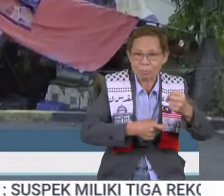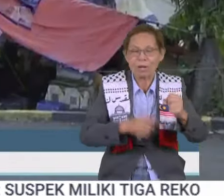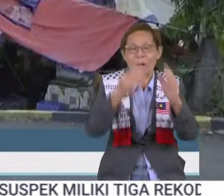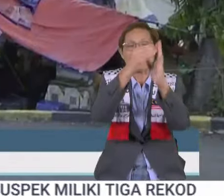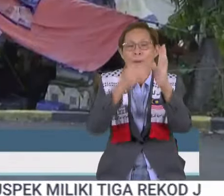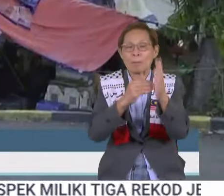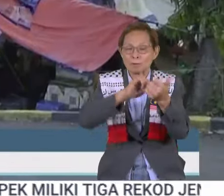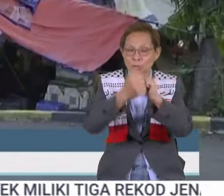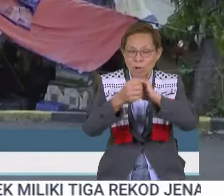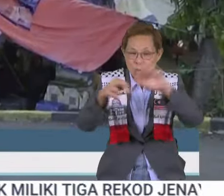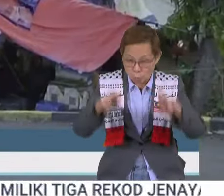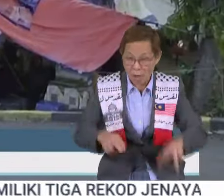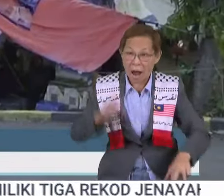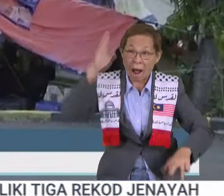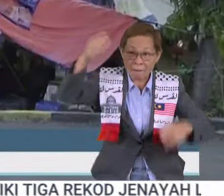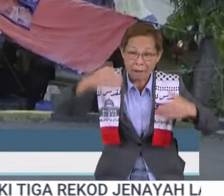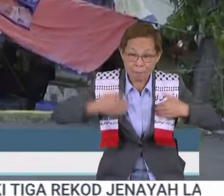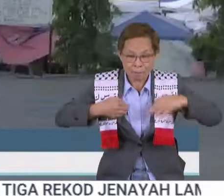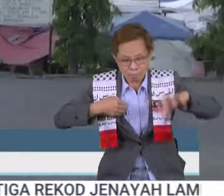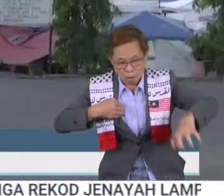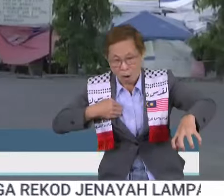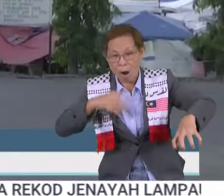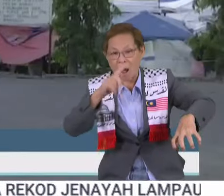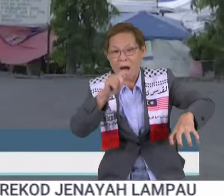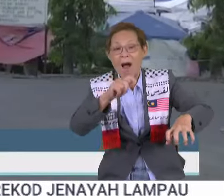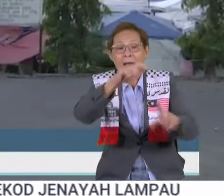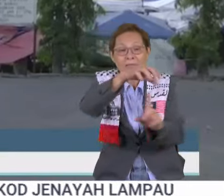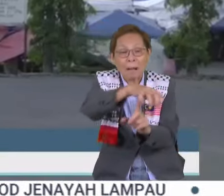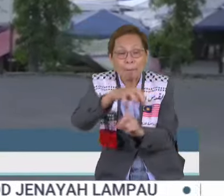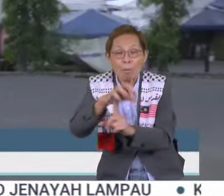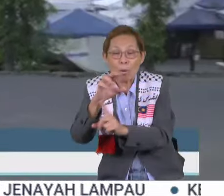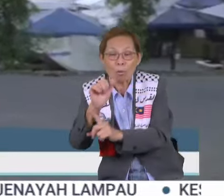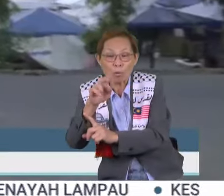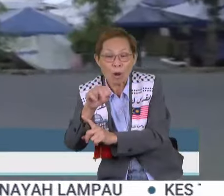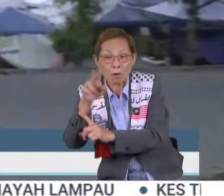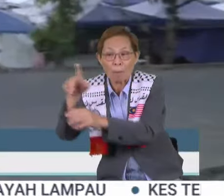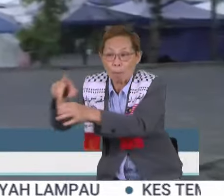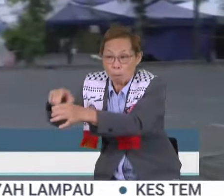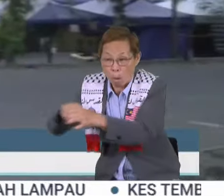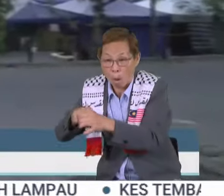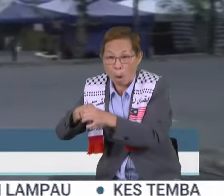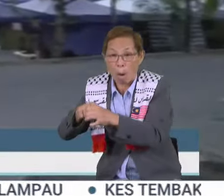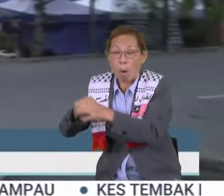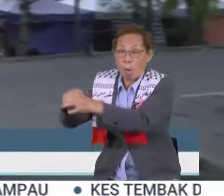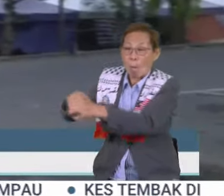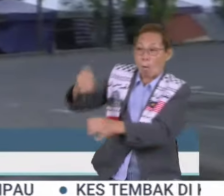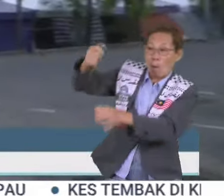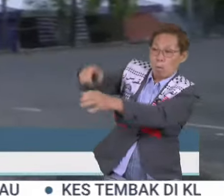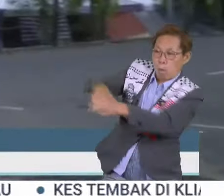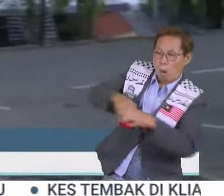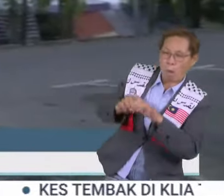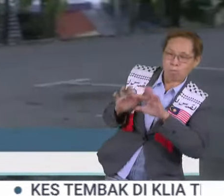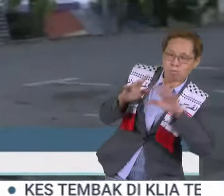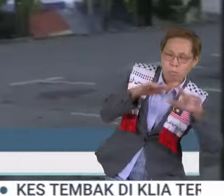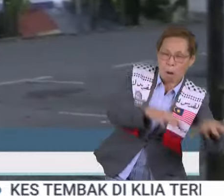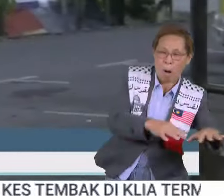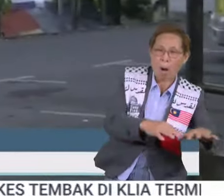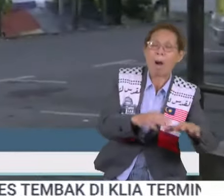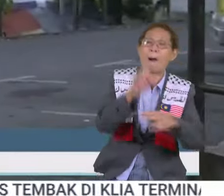Acara Sukan Rakyat yang akan diadakan di Tapak Tamu Pekan Ranau dijangka menjadi tarikan utama Majlis Pelancaran Pesta Keamatan tahun